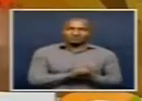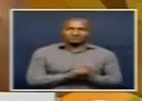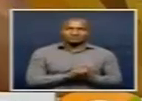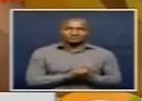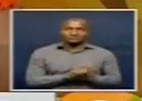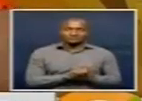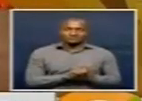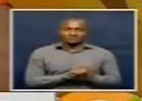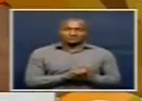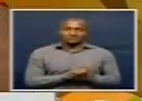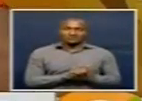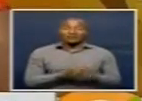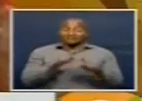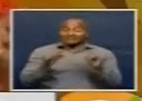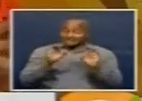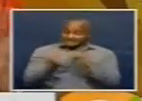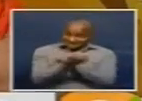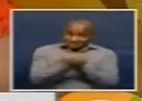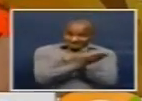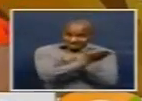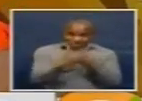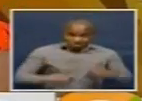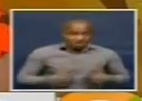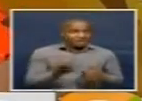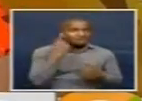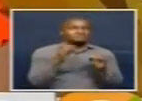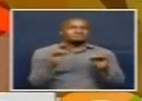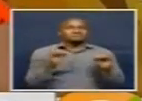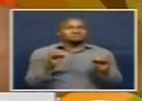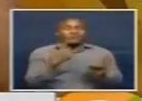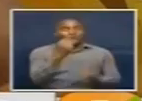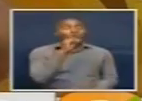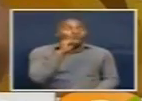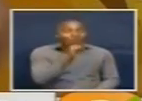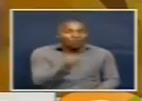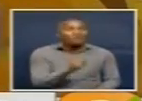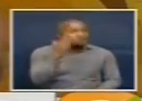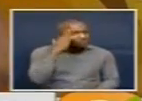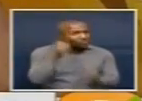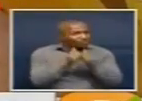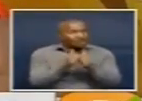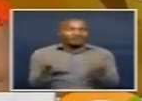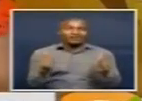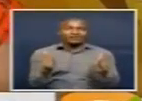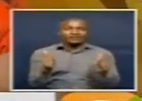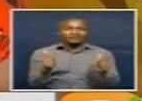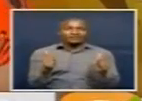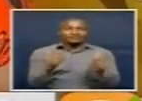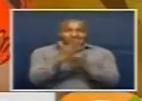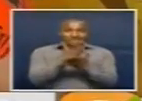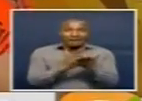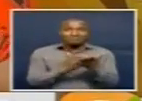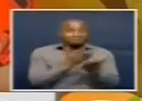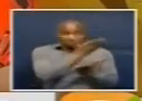Lakini ukieleza hawa vijana wa sasa hawataelewa, nendeni kwa wale wazee. Hata baba zenu waweza kuwa hawajui, nendeni kwa wazee